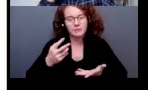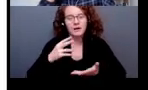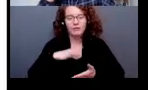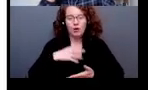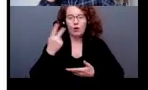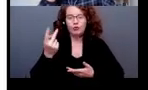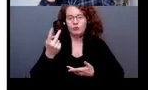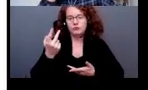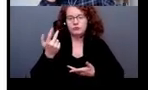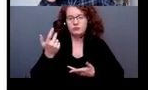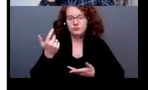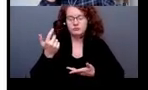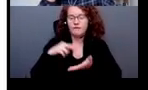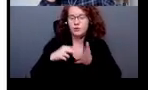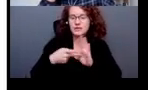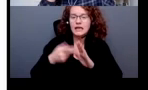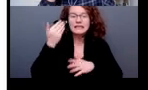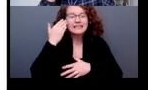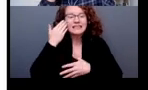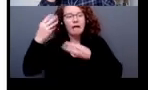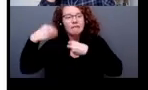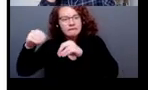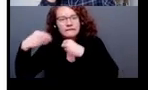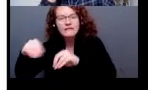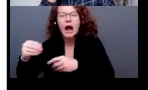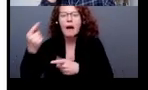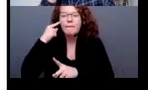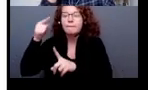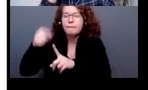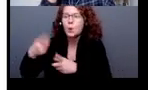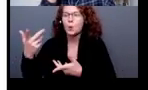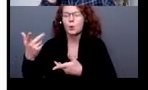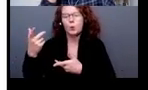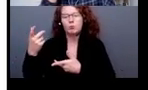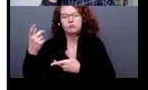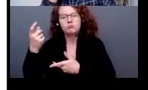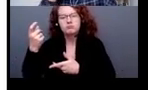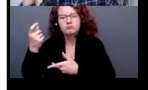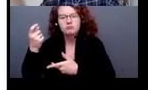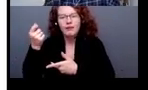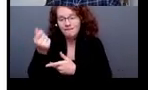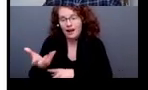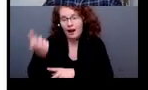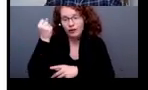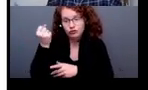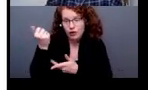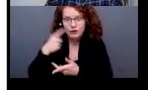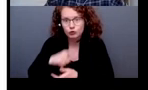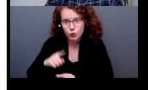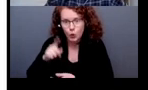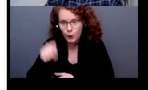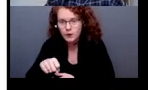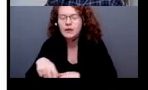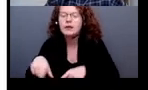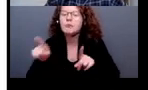l'économie capitaliste, hein, c'est-à-dire société marchande, les réparateurs de ces réparatrices de ces boutiques font payer leurs prestations, mais en même temps